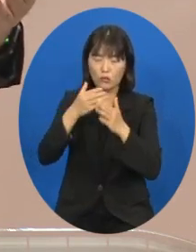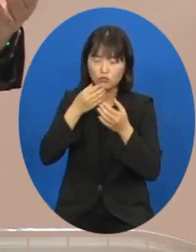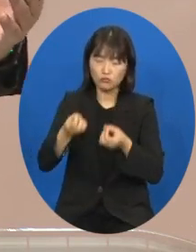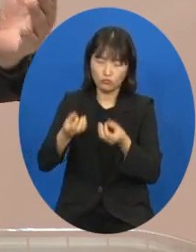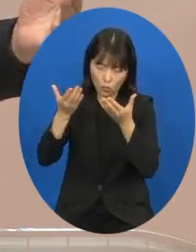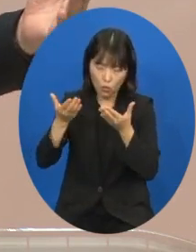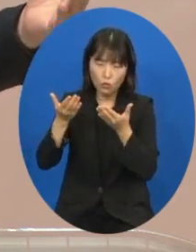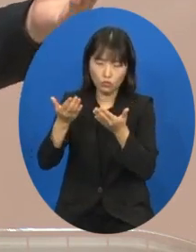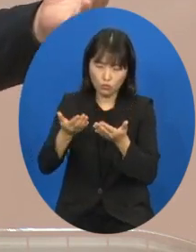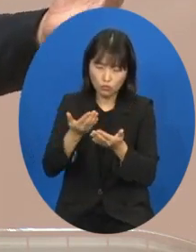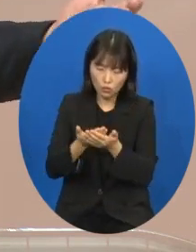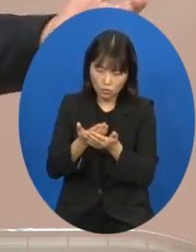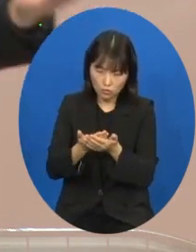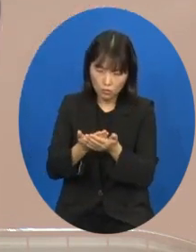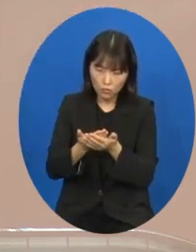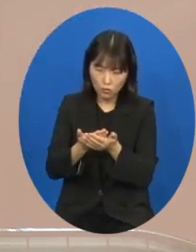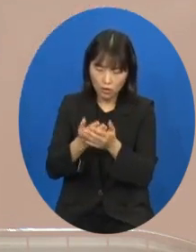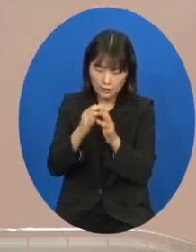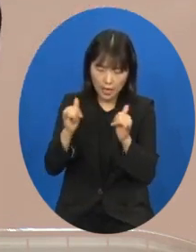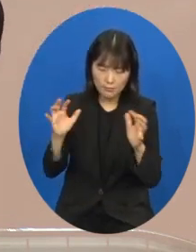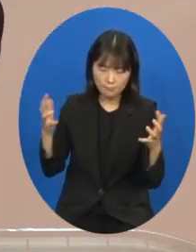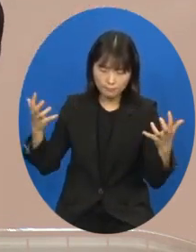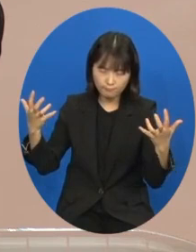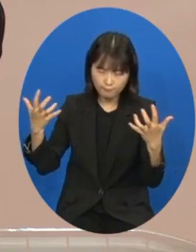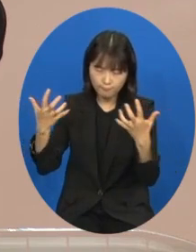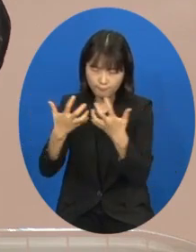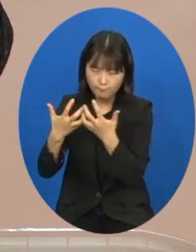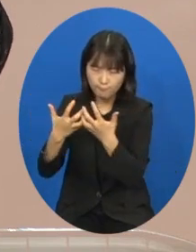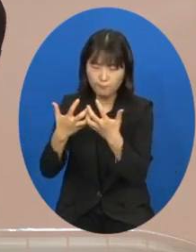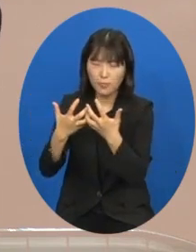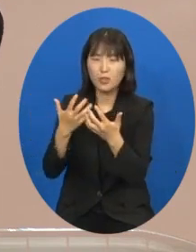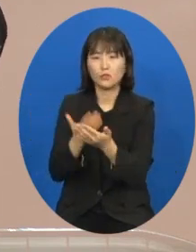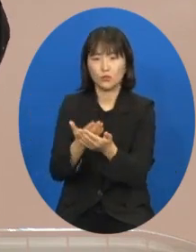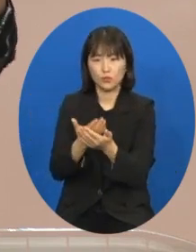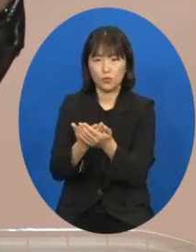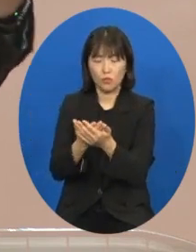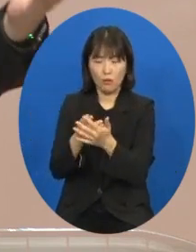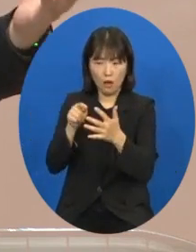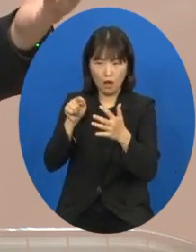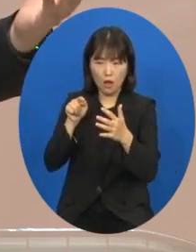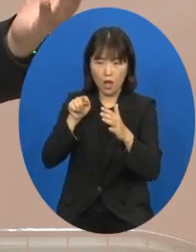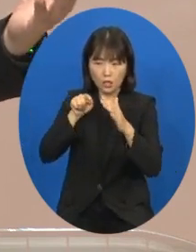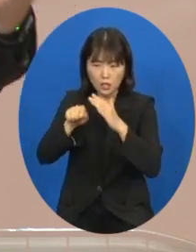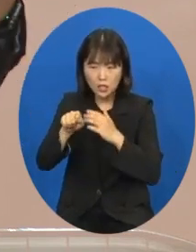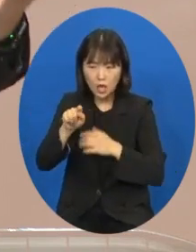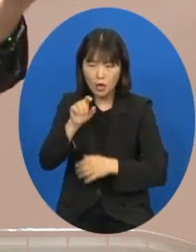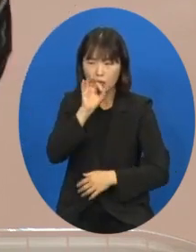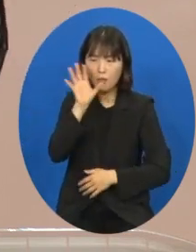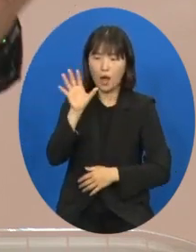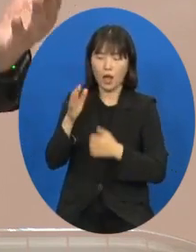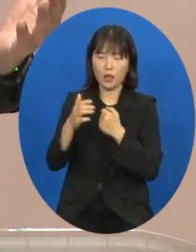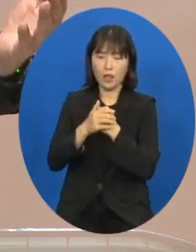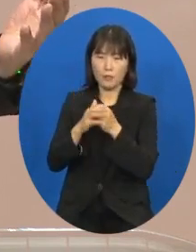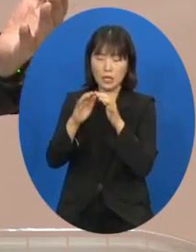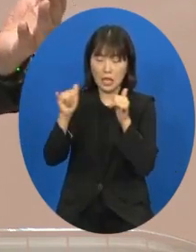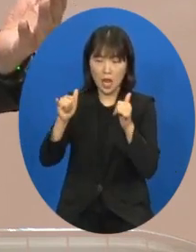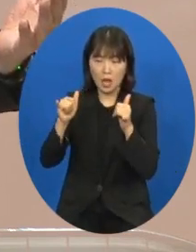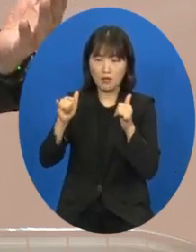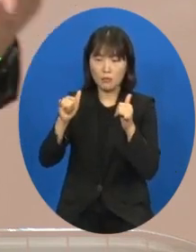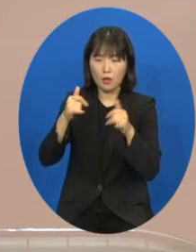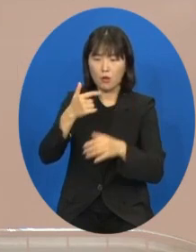주셔서 사람들이 가득 메워지게 해 주옵소서. 그래서 들어갈 자리가 없어서 사람들이